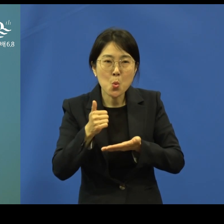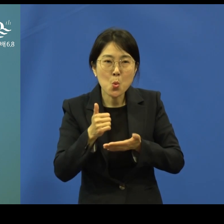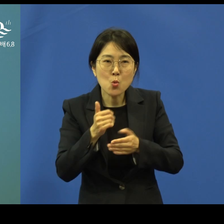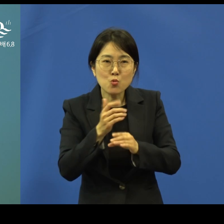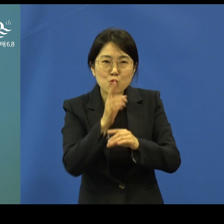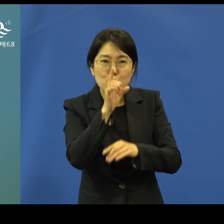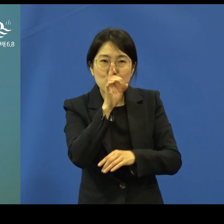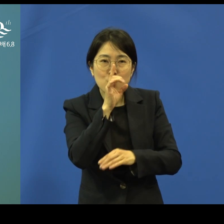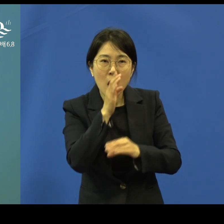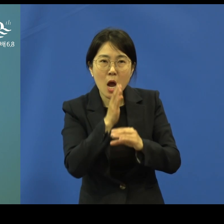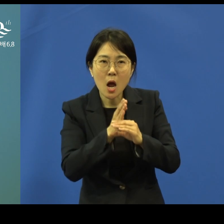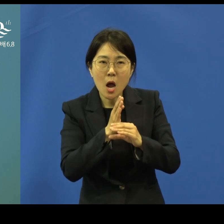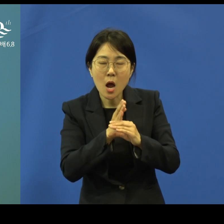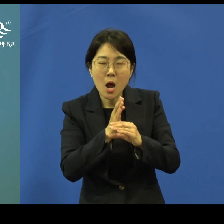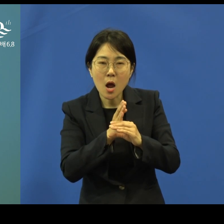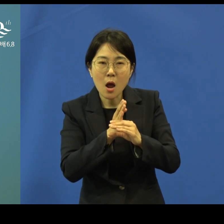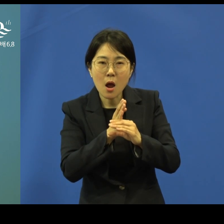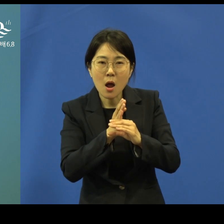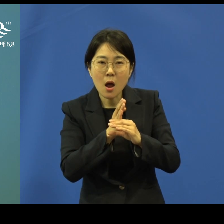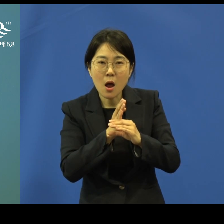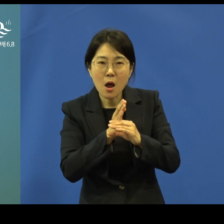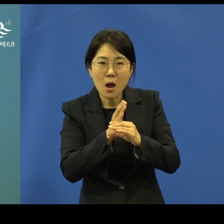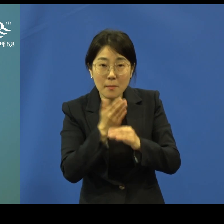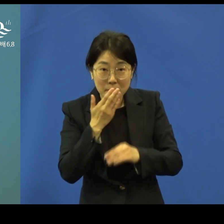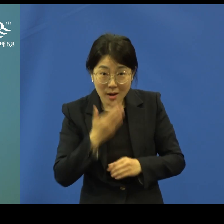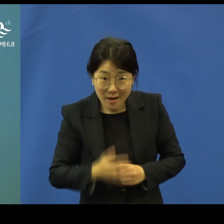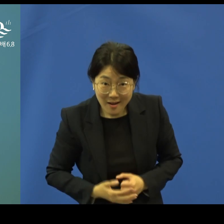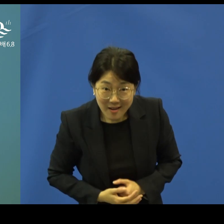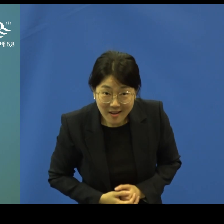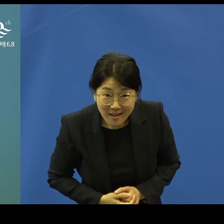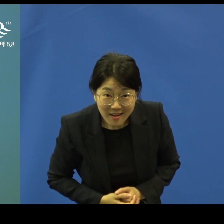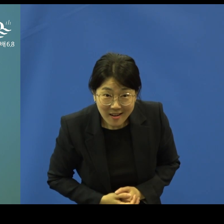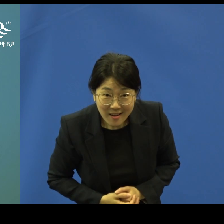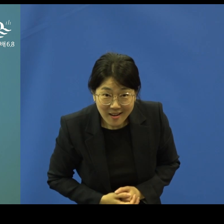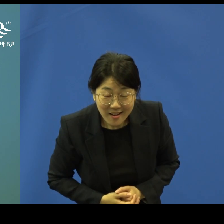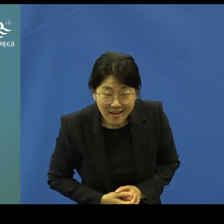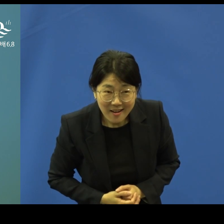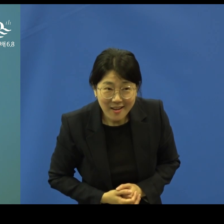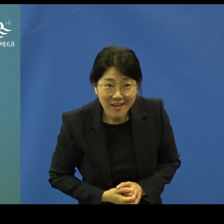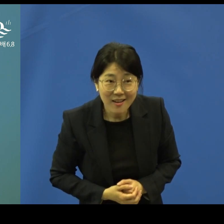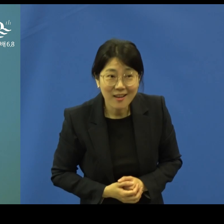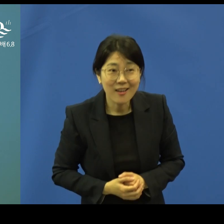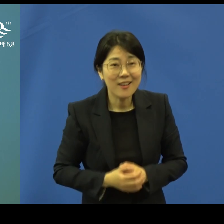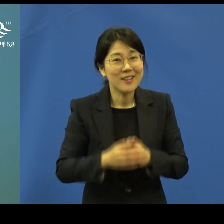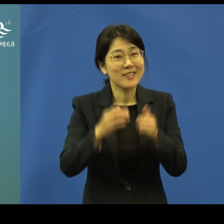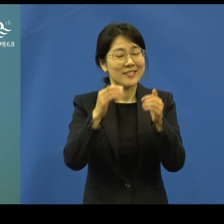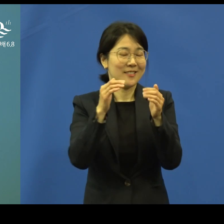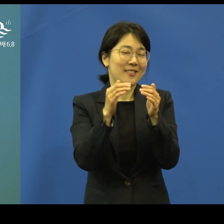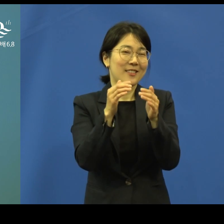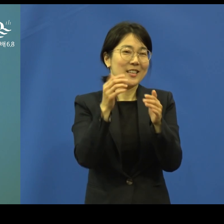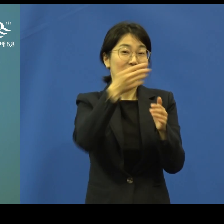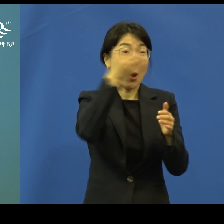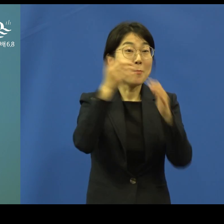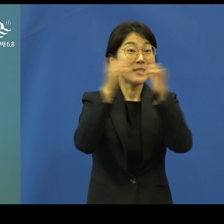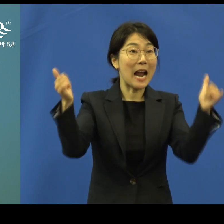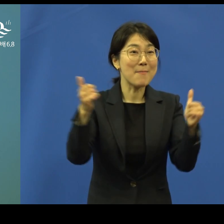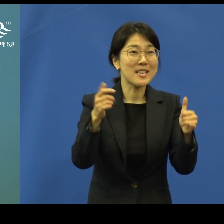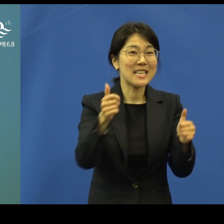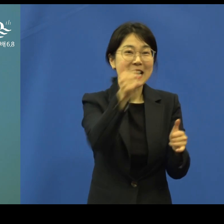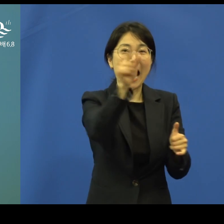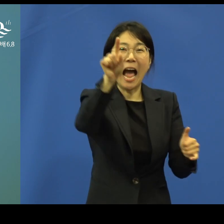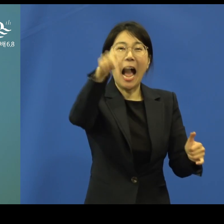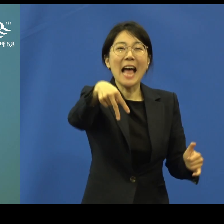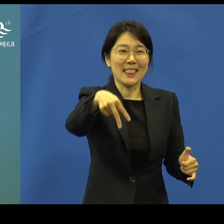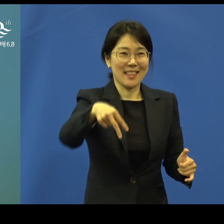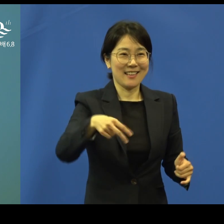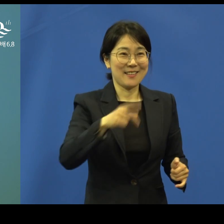뭐예요, 여러분? 복음이에요, 복음. 복음은 불이에요, 불. 그죠? 성령을 불로 비유하는 거죠. 우리를 향한